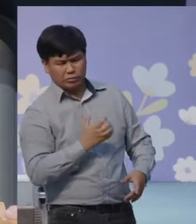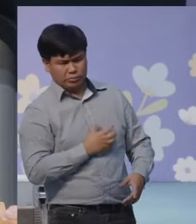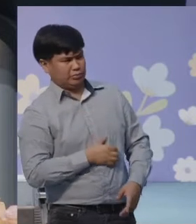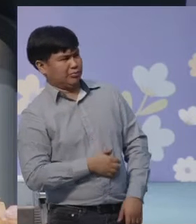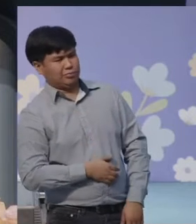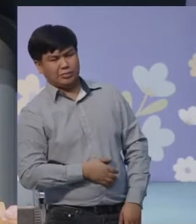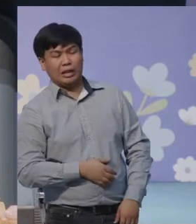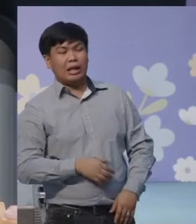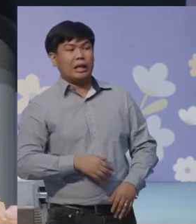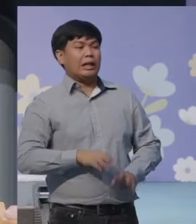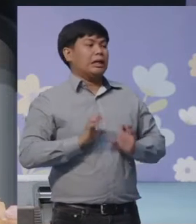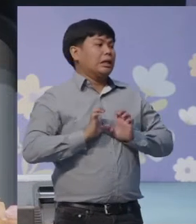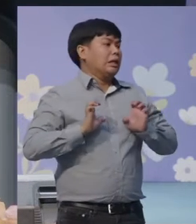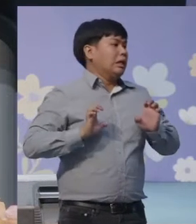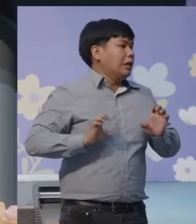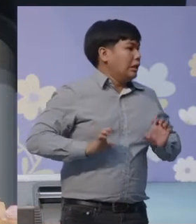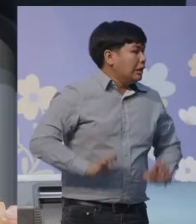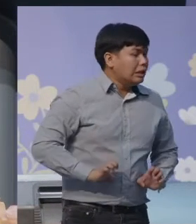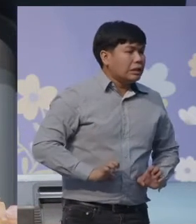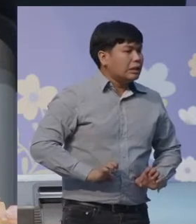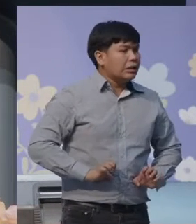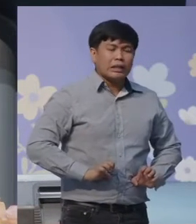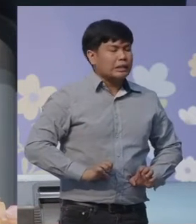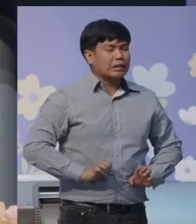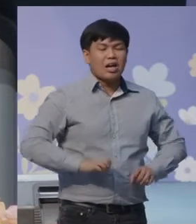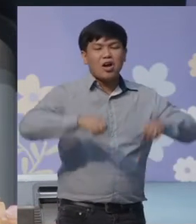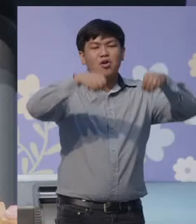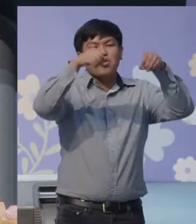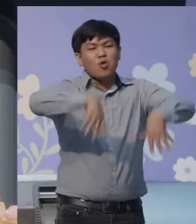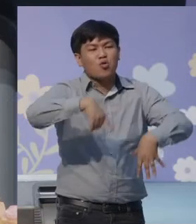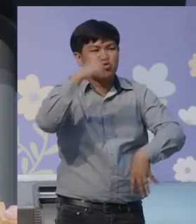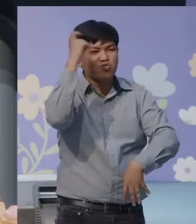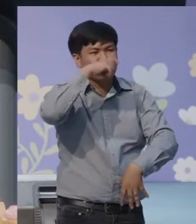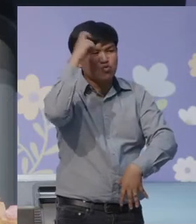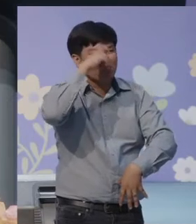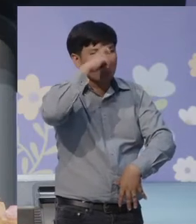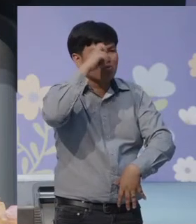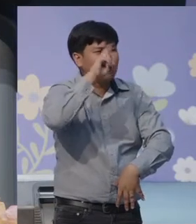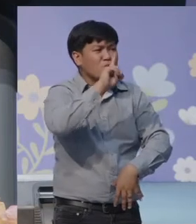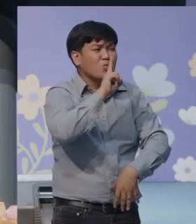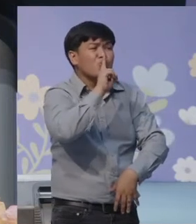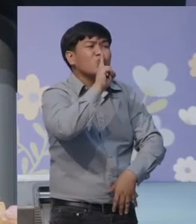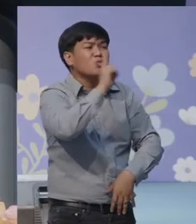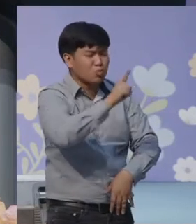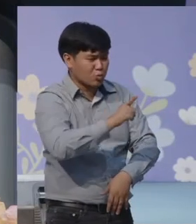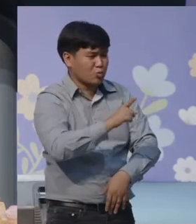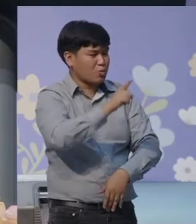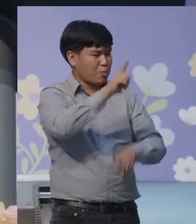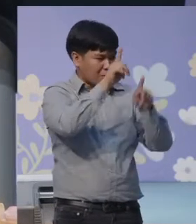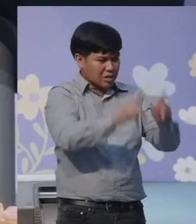niya malaman, hindi na niya ma-discern yung isang tao na talagang nananalangin.